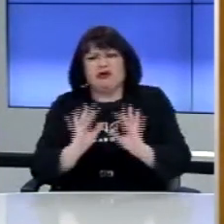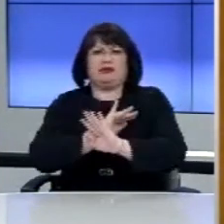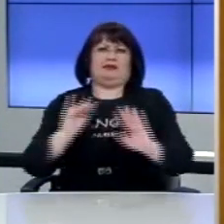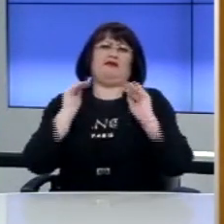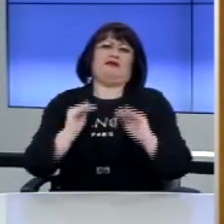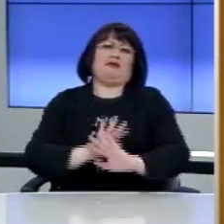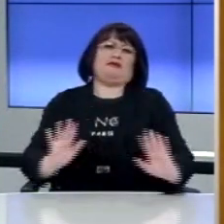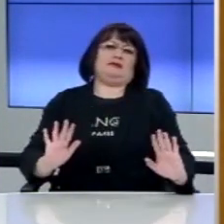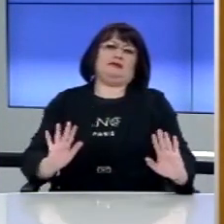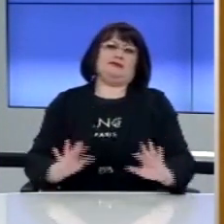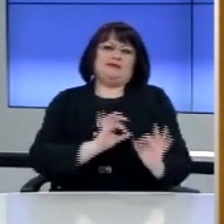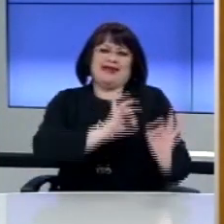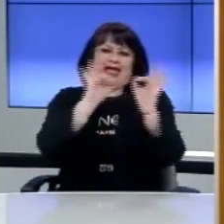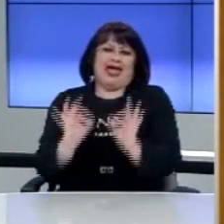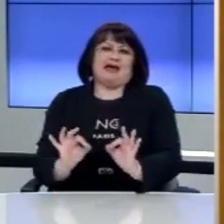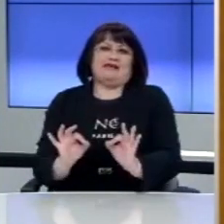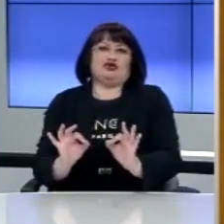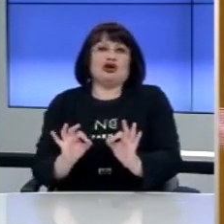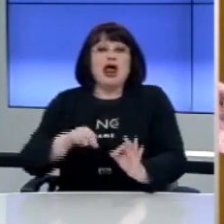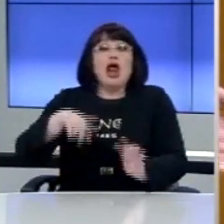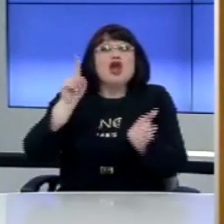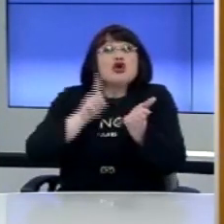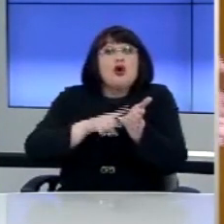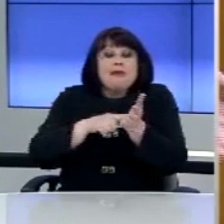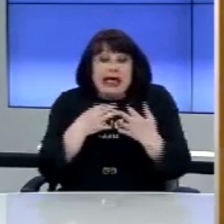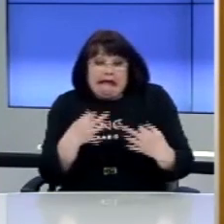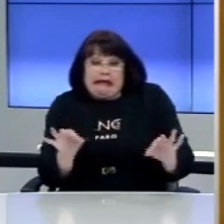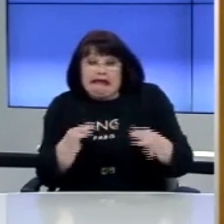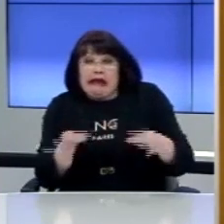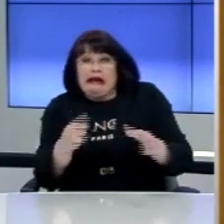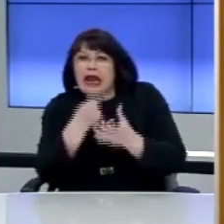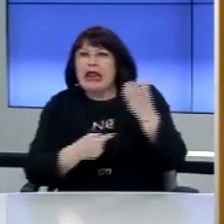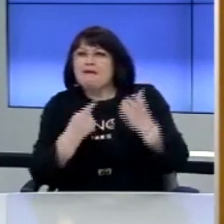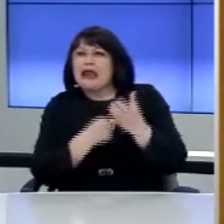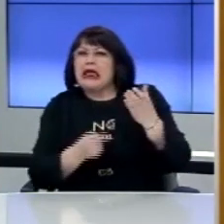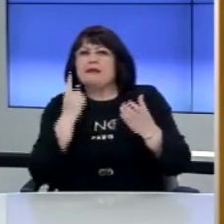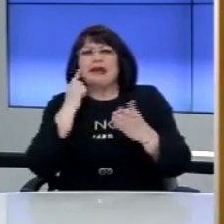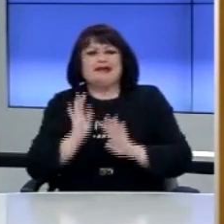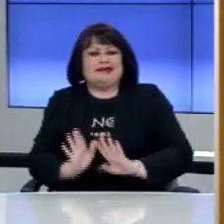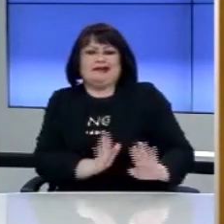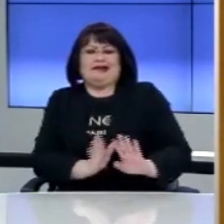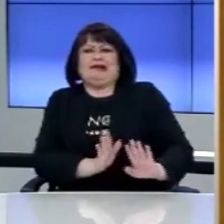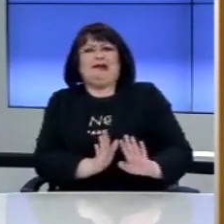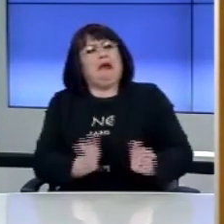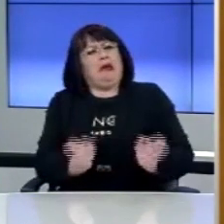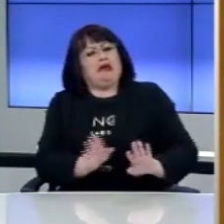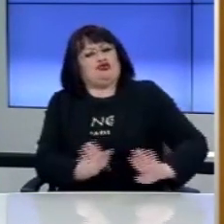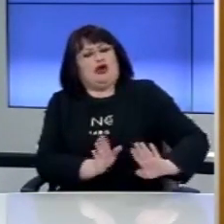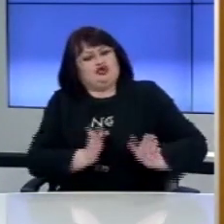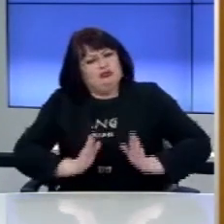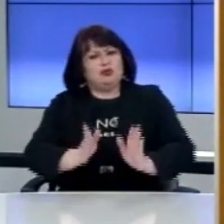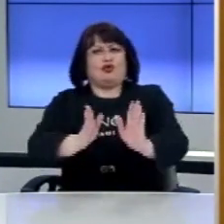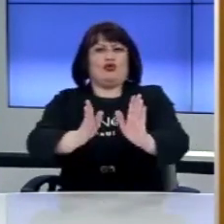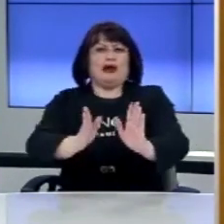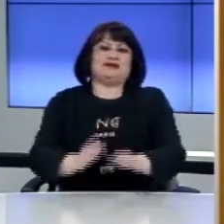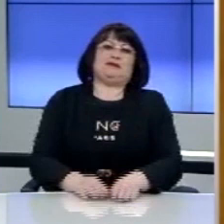ξεπεράσει τα όποια νομικά κενά, να ξεπεράσετε τα όποια νομικά κενά αυτός είχε δημιουργήσει. Το